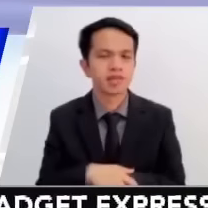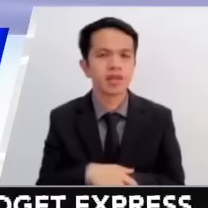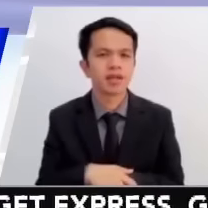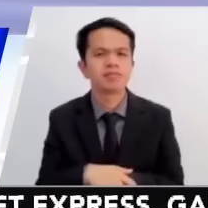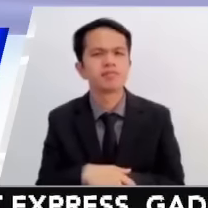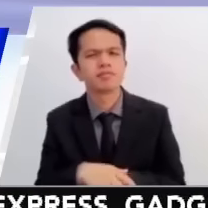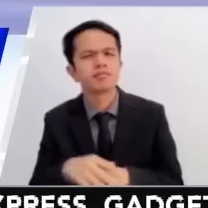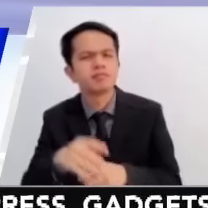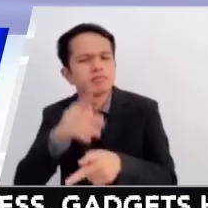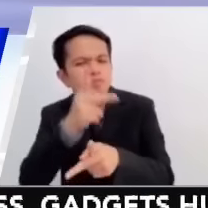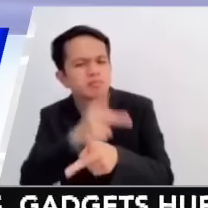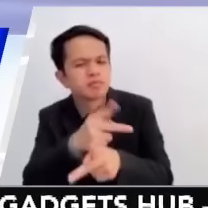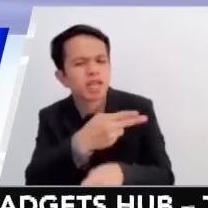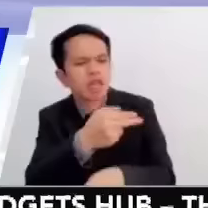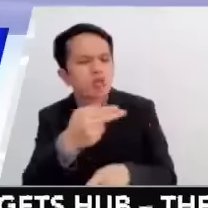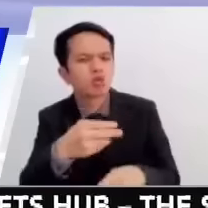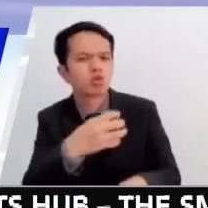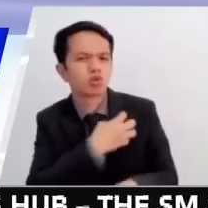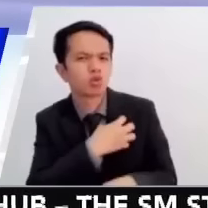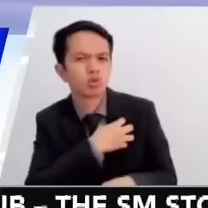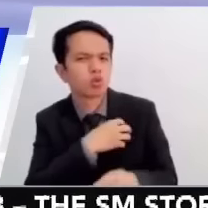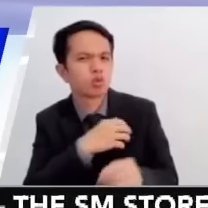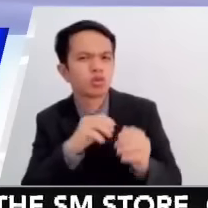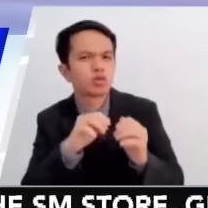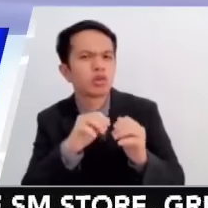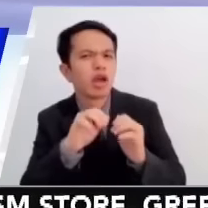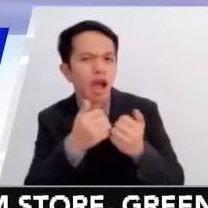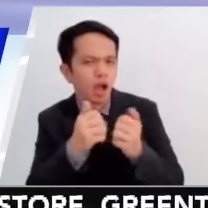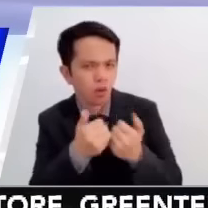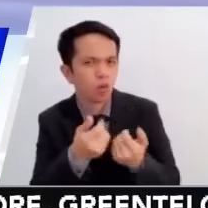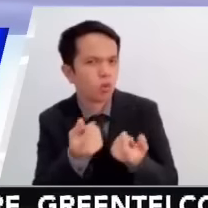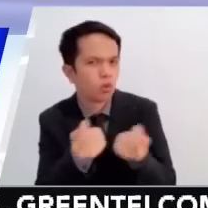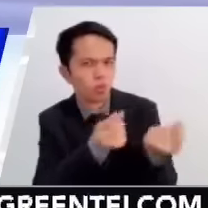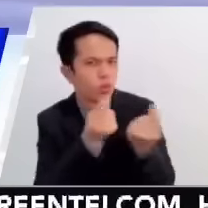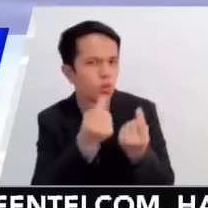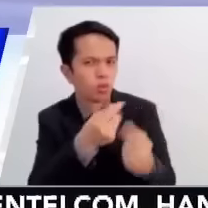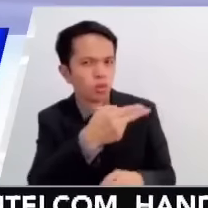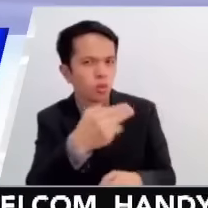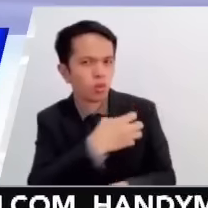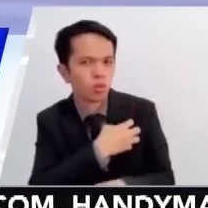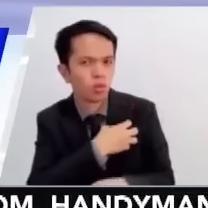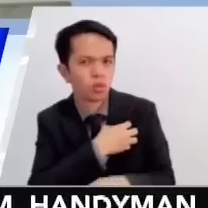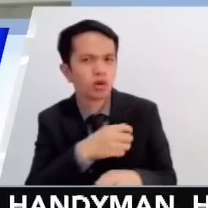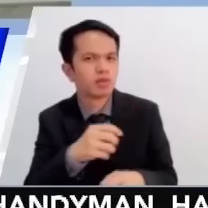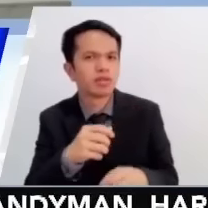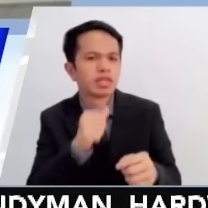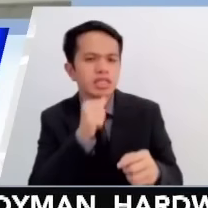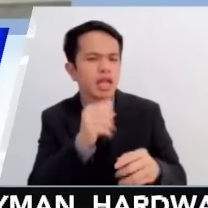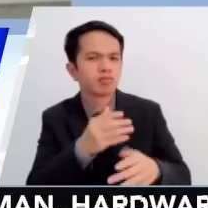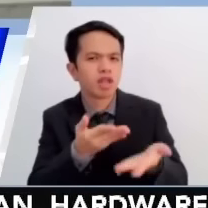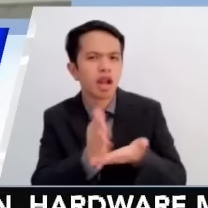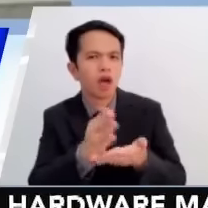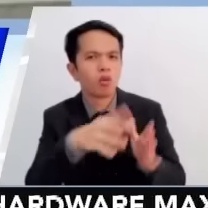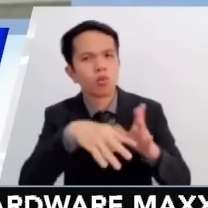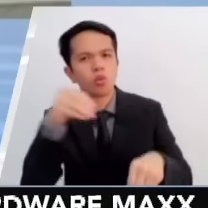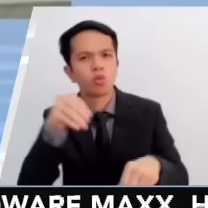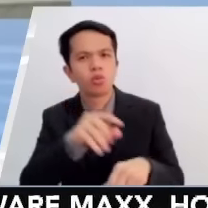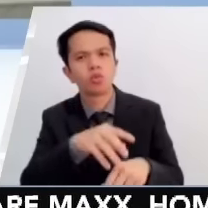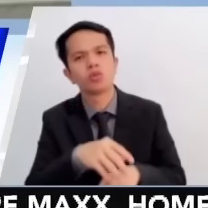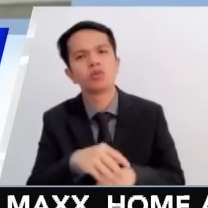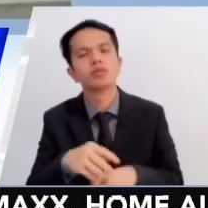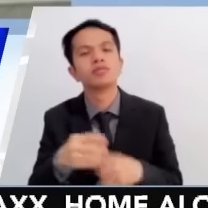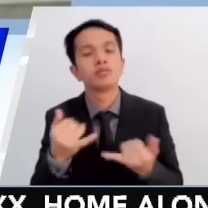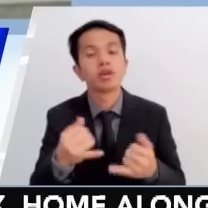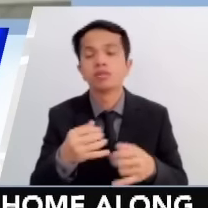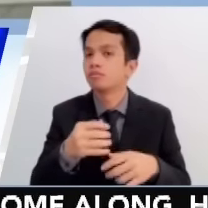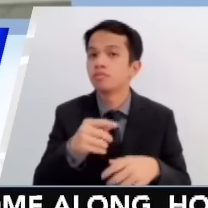Indonesian authorities para hindi siya makalabas Kung saan man siya Naron at makalipat sa ibang bansa Syempre Raffy within the limits of